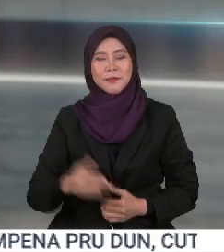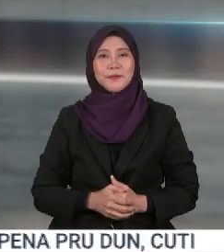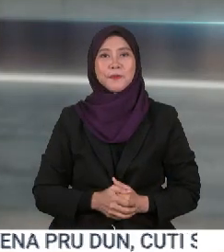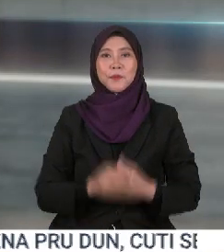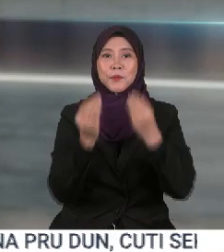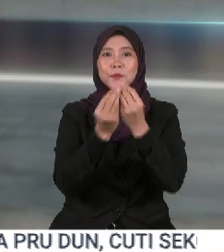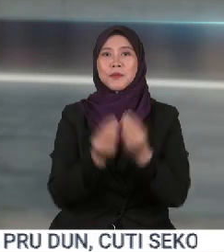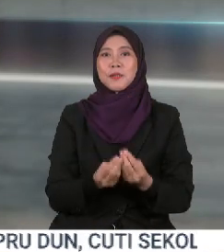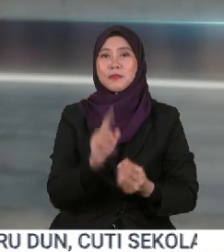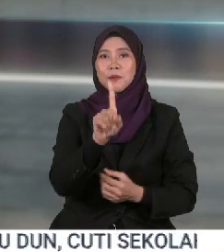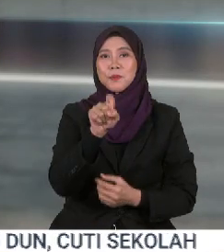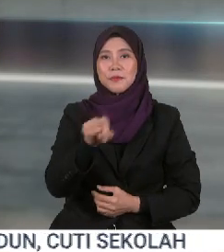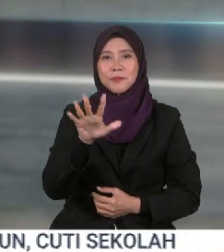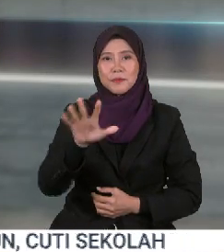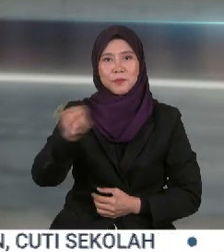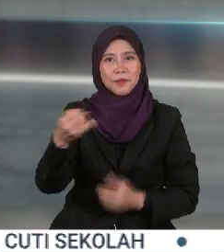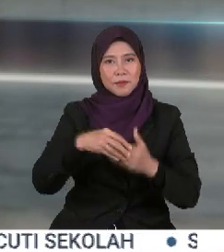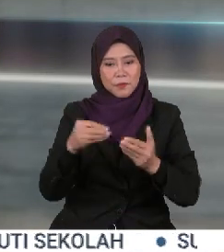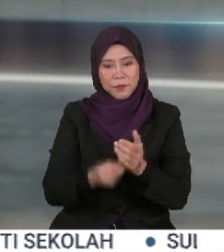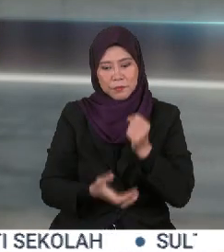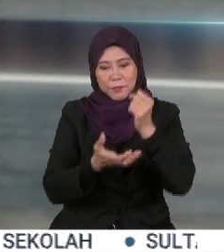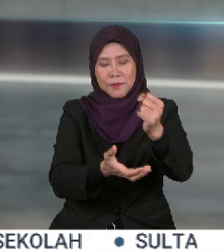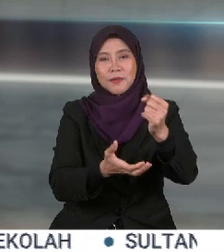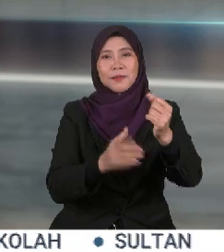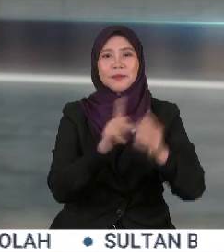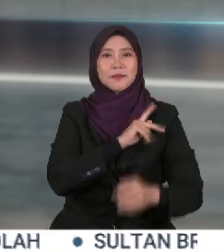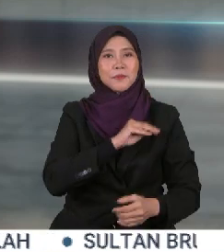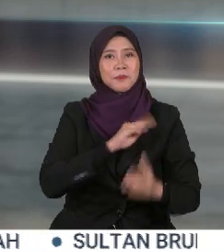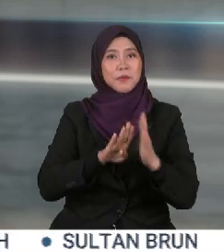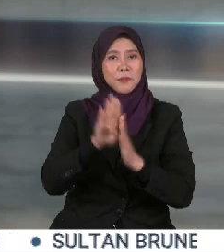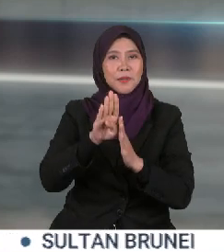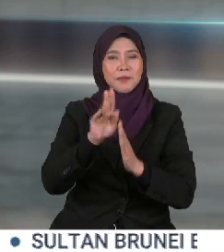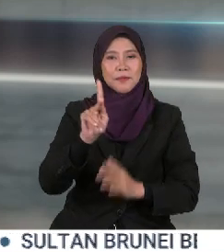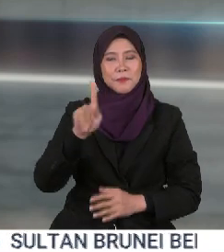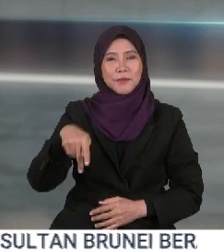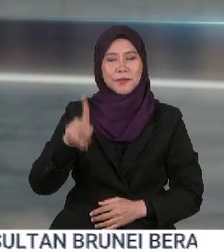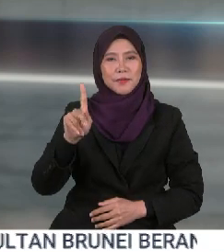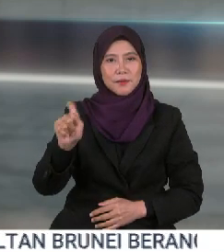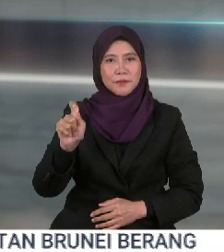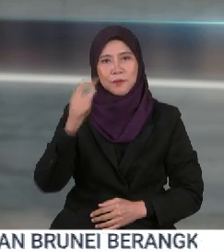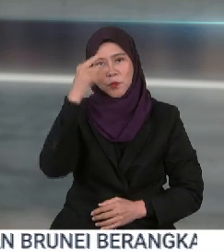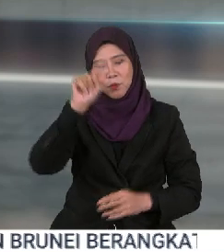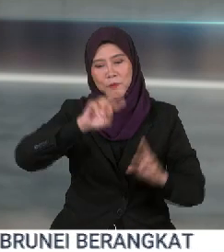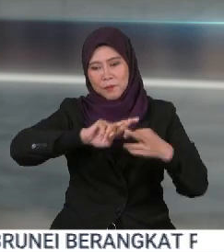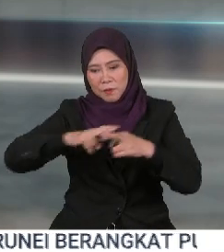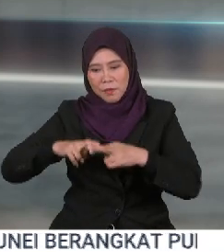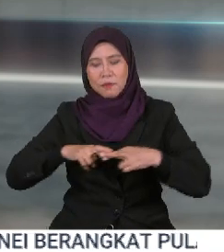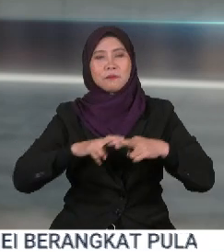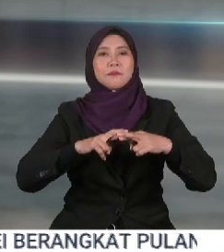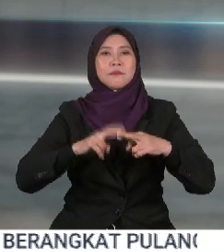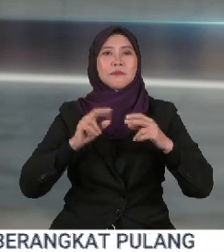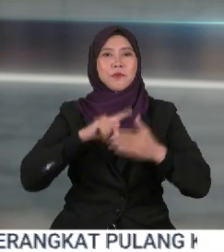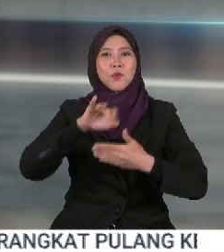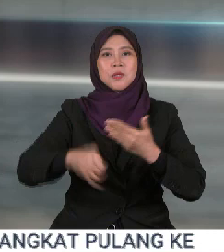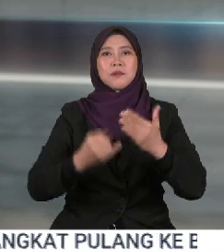sejumlah 1.5 juta Ringgit disalurkan Kementerian Pembangunan kerajaan tempatan kepi-kepi bagi pemulihan Project Perumahan